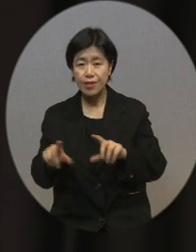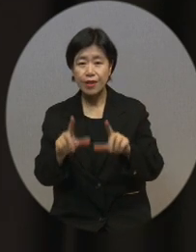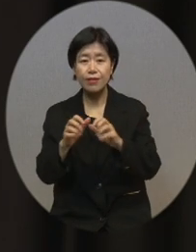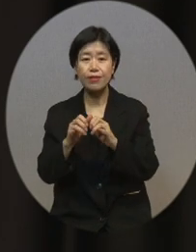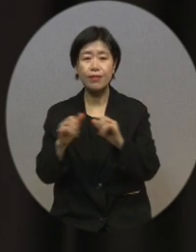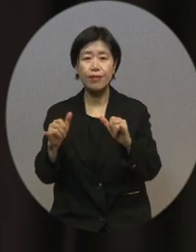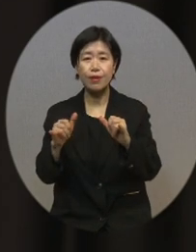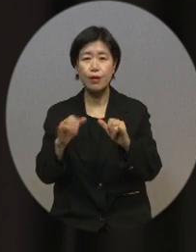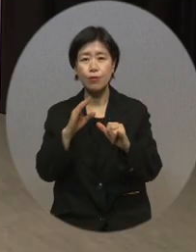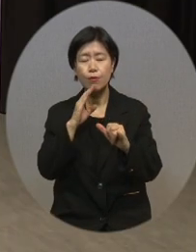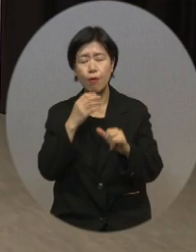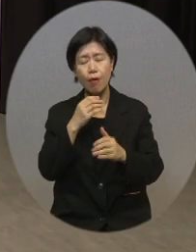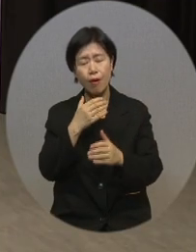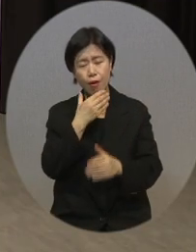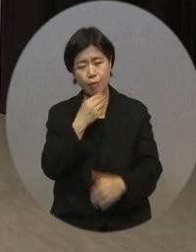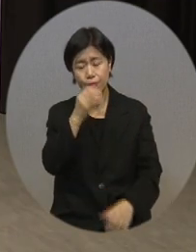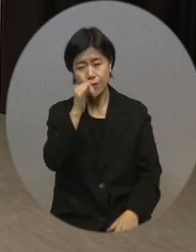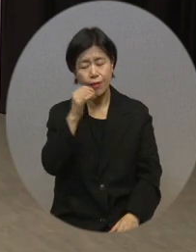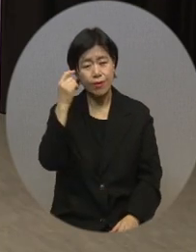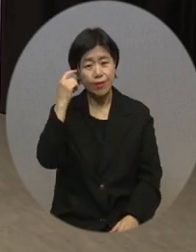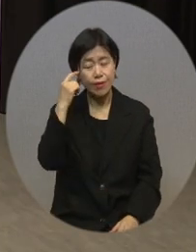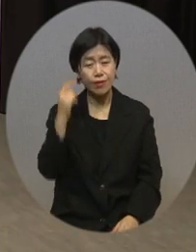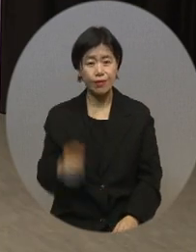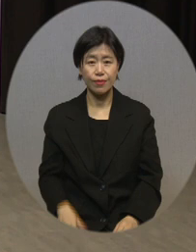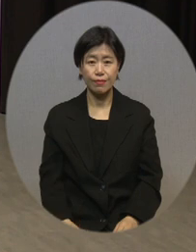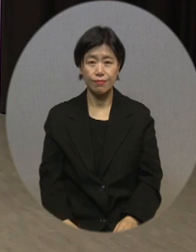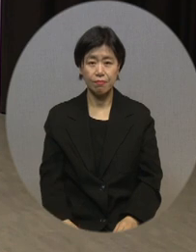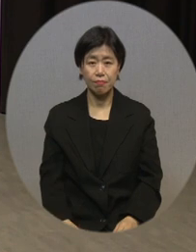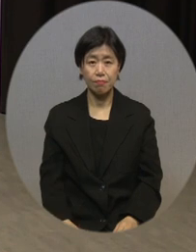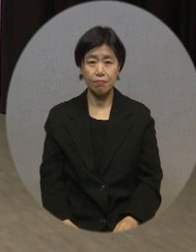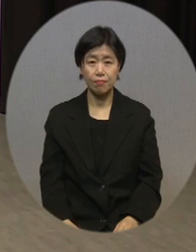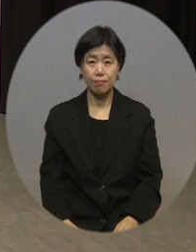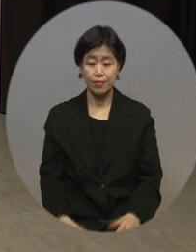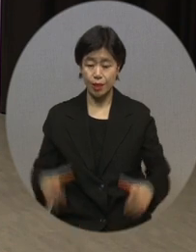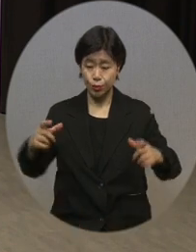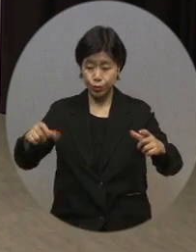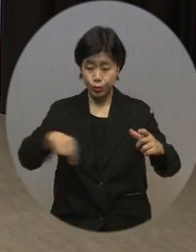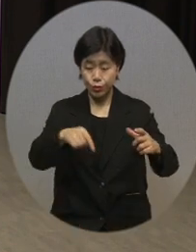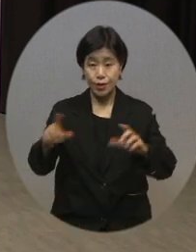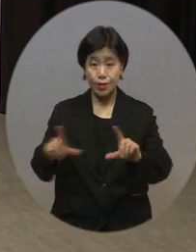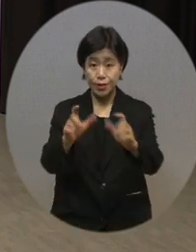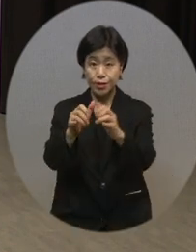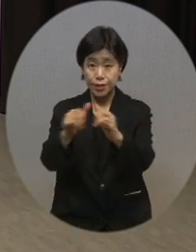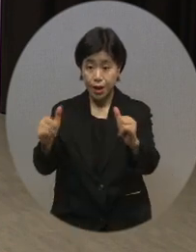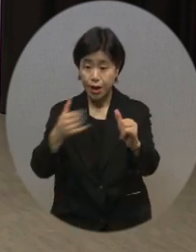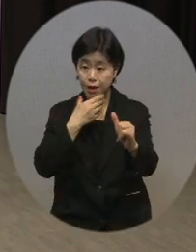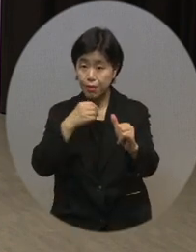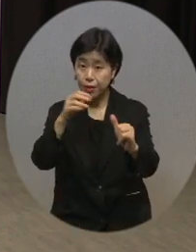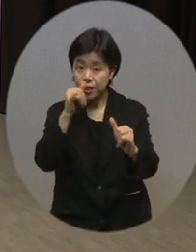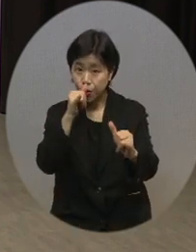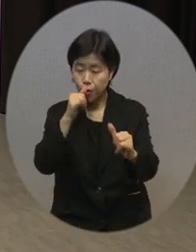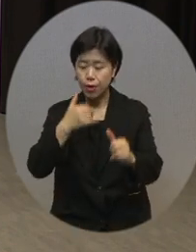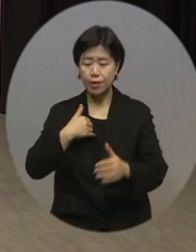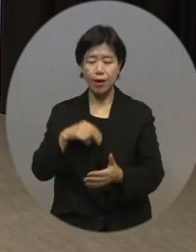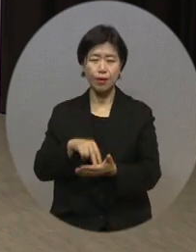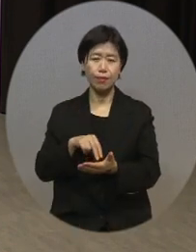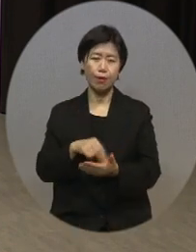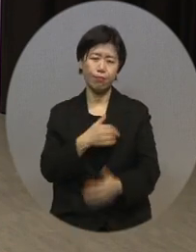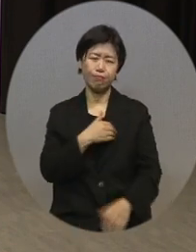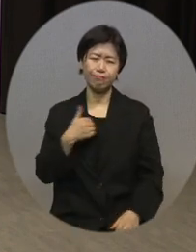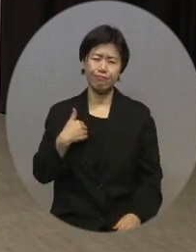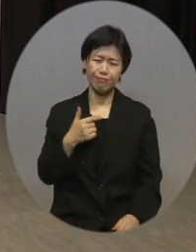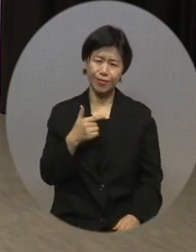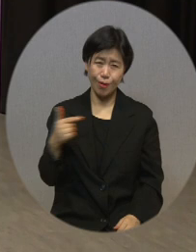느낌을 가져요. 예. 근데 사실은 주민이 그렇게 행복해 하시면 저야 더할 나위 없는데 우선